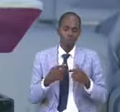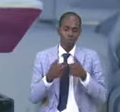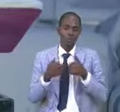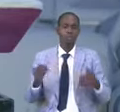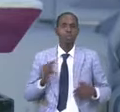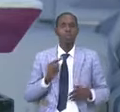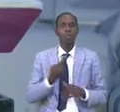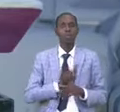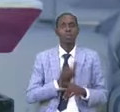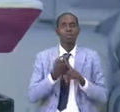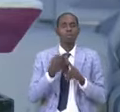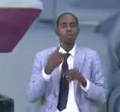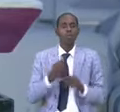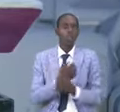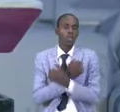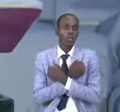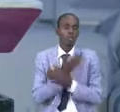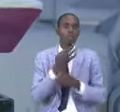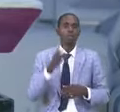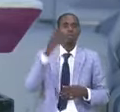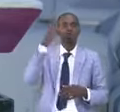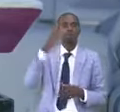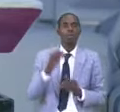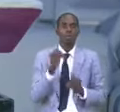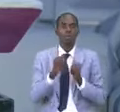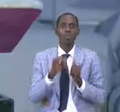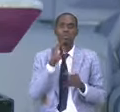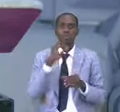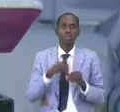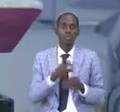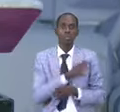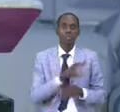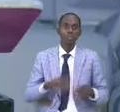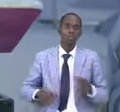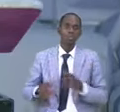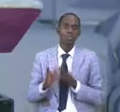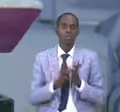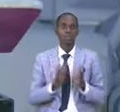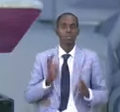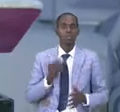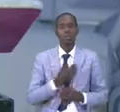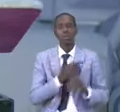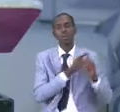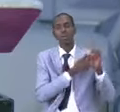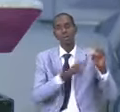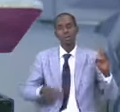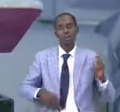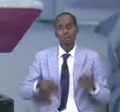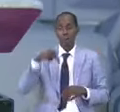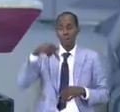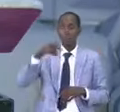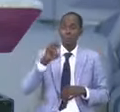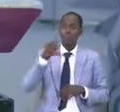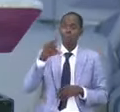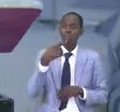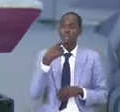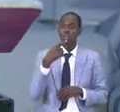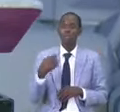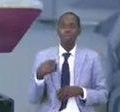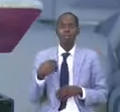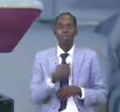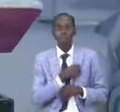Dieu manif tester en Jésus-Christ notre Seigneur Paul dit nous regardons pas au chose que nous voyons